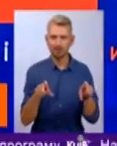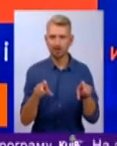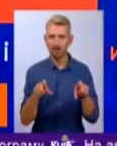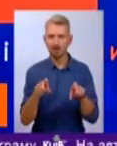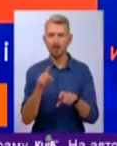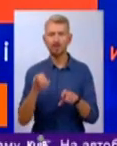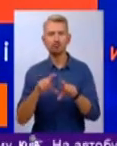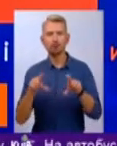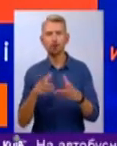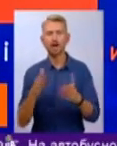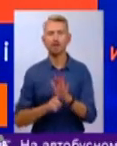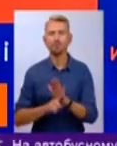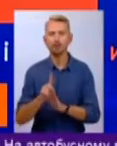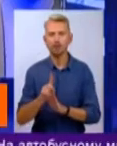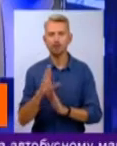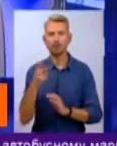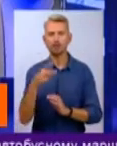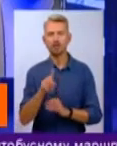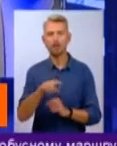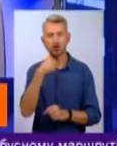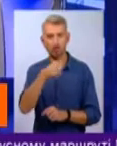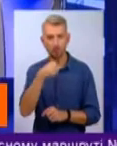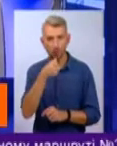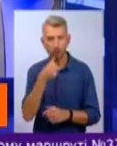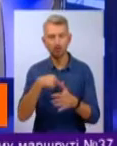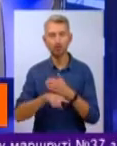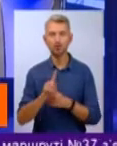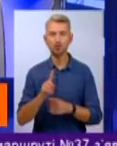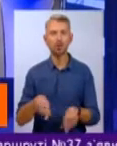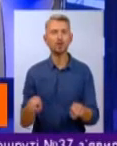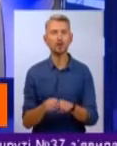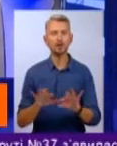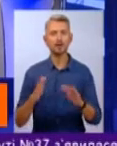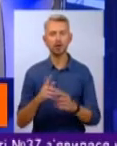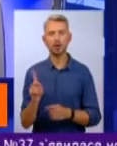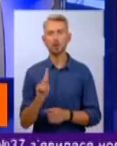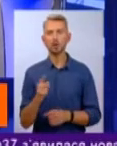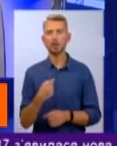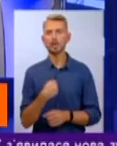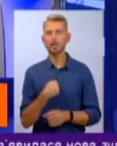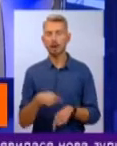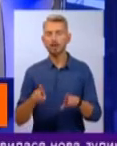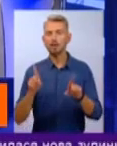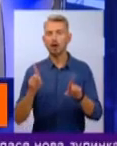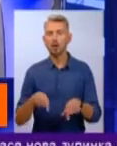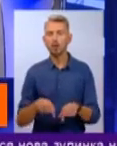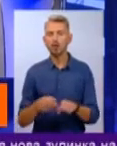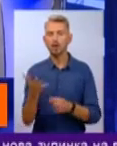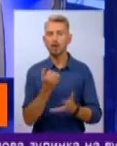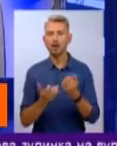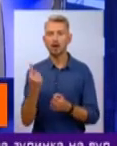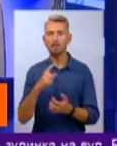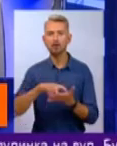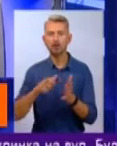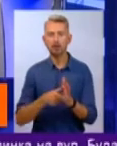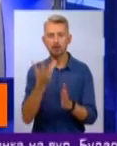школою, яка розпочалася у 2001 році, оскільки так сталося, що я також набирала перший клас, коли